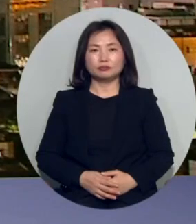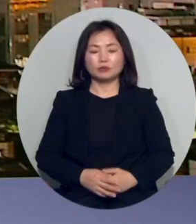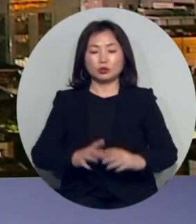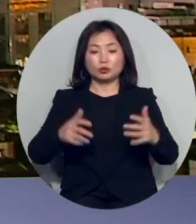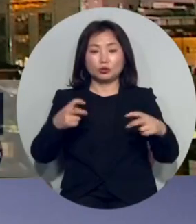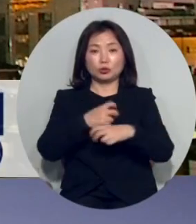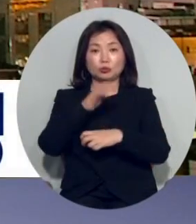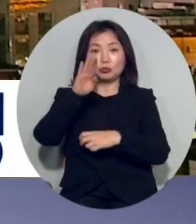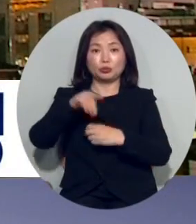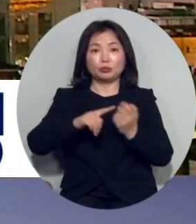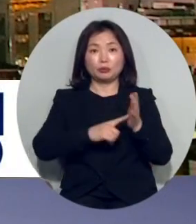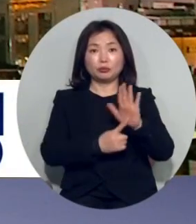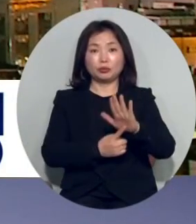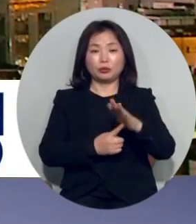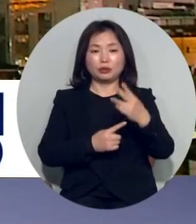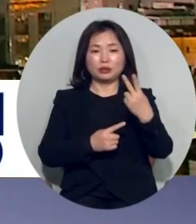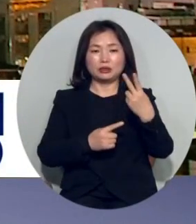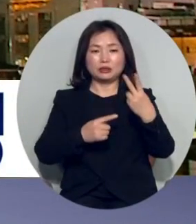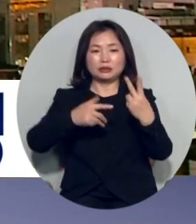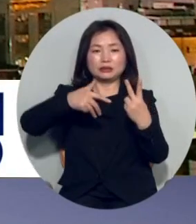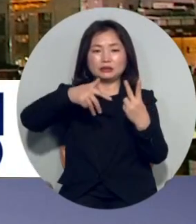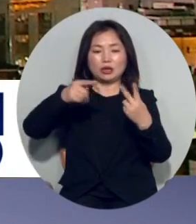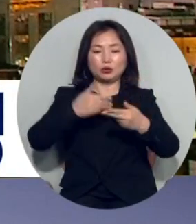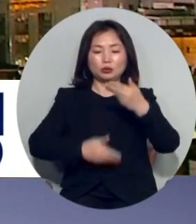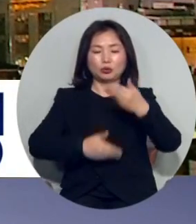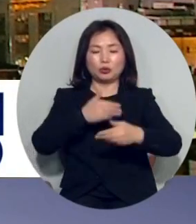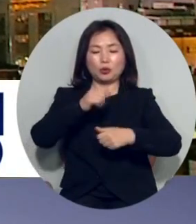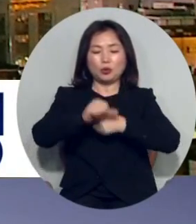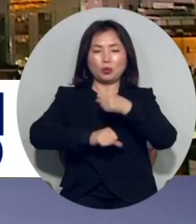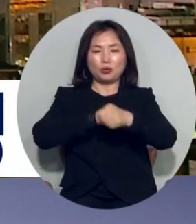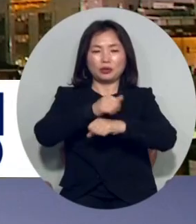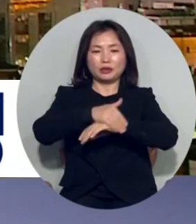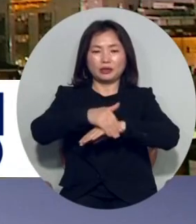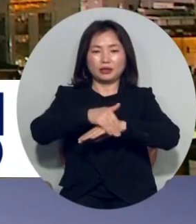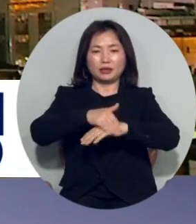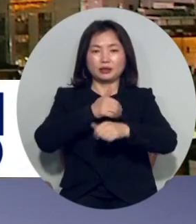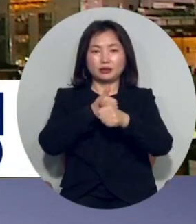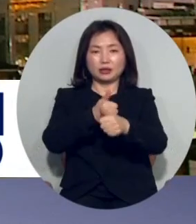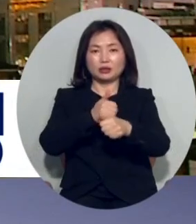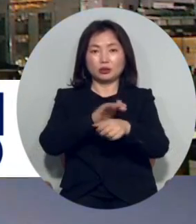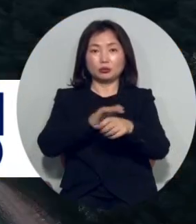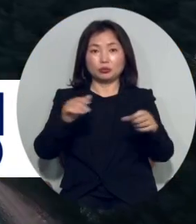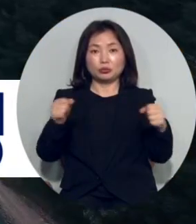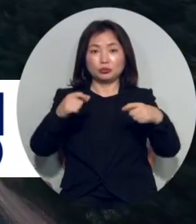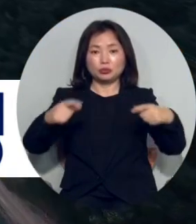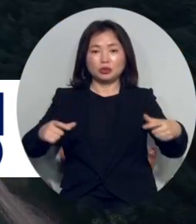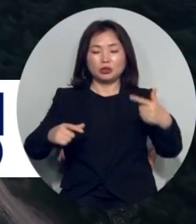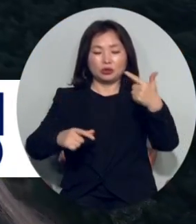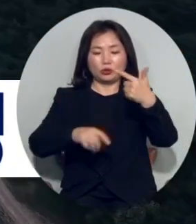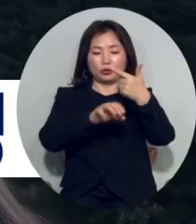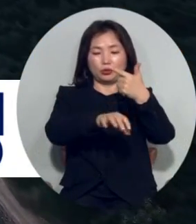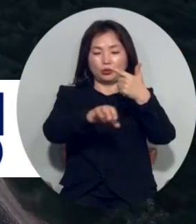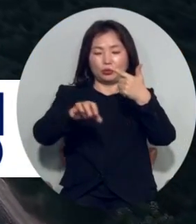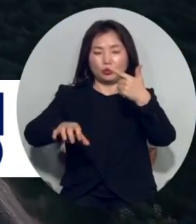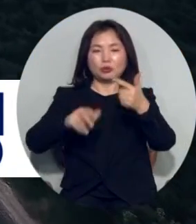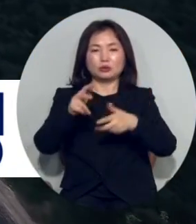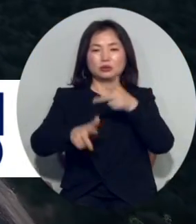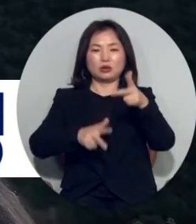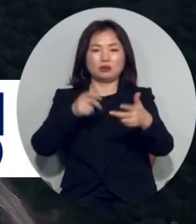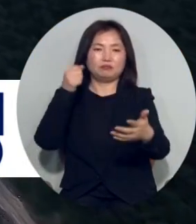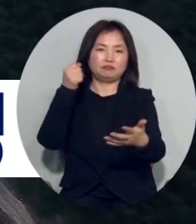국토교통부가 발표한 제 2차 고속도로 건설 5개년 계획에 따라 경북에서 는 6개 지구 사업이